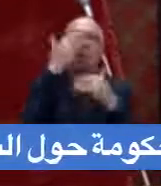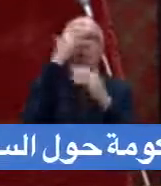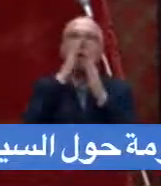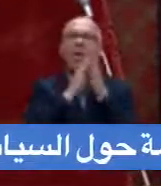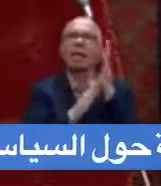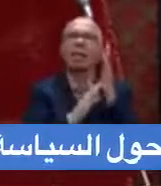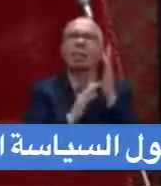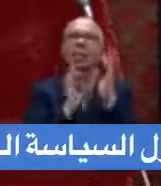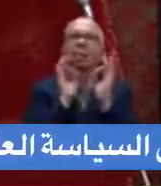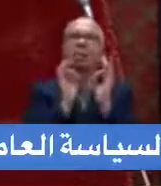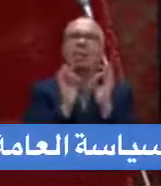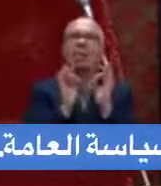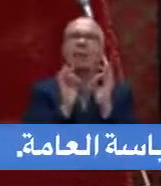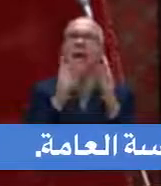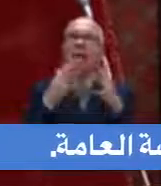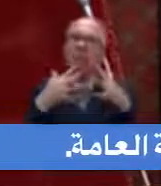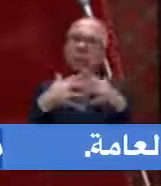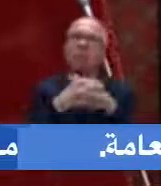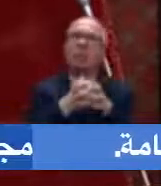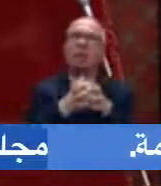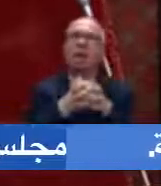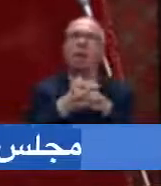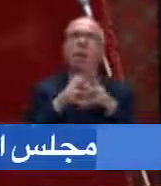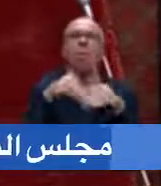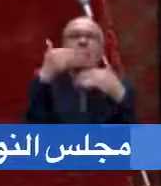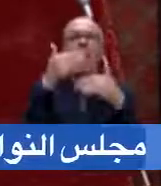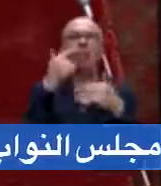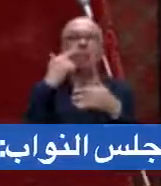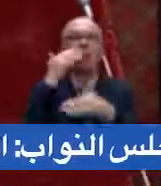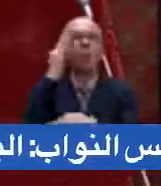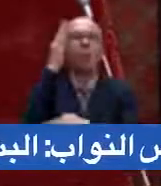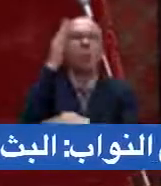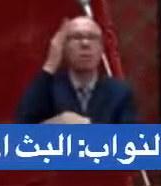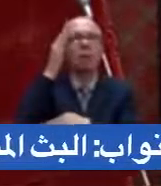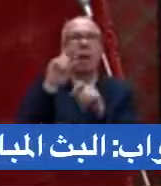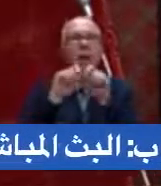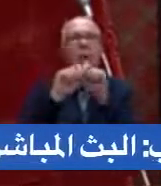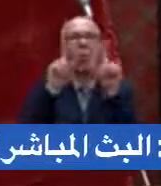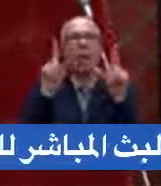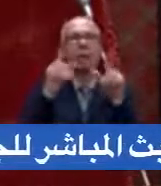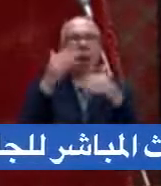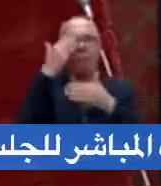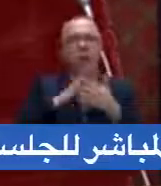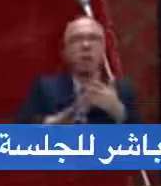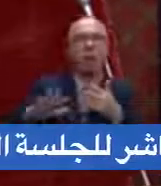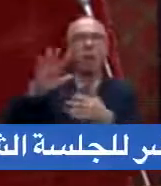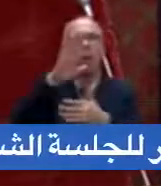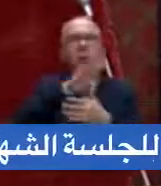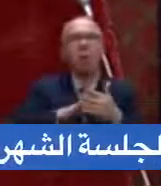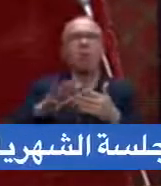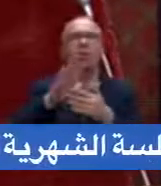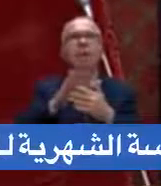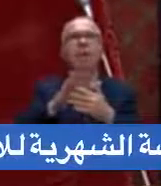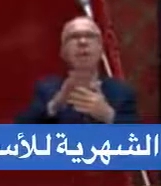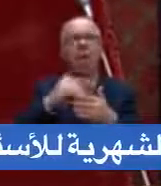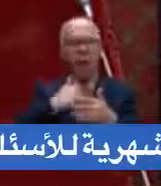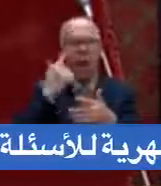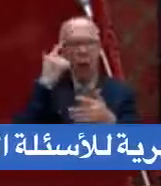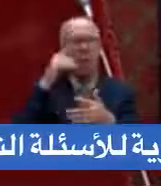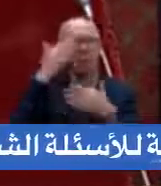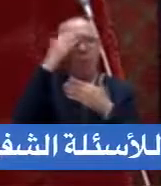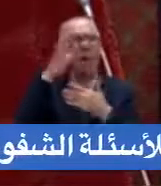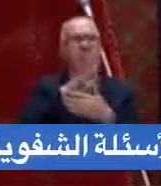باش نتضافروا في سبيل ان شاء الله ان يكون وطننا افضل باذن الله. ونحن عندنا ثقه، ثقه في الشعب المغربي، ثقه في